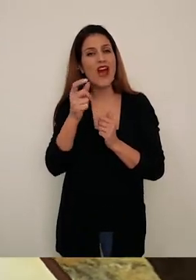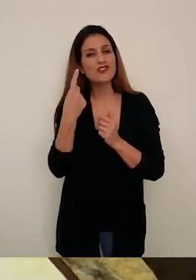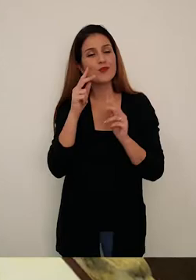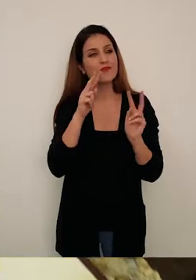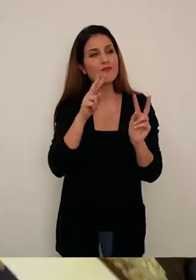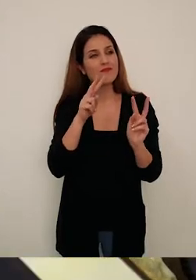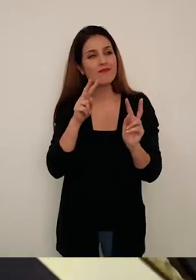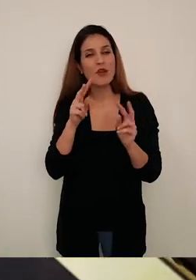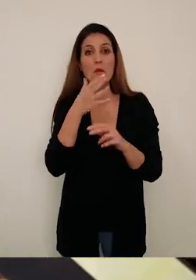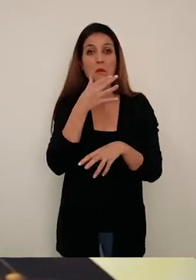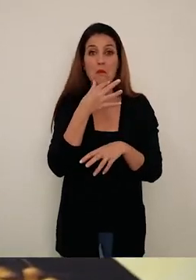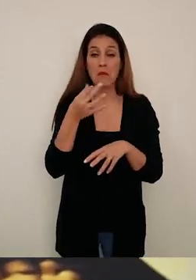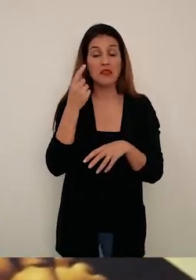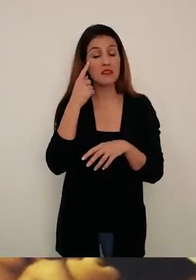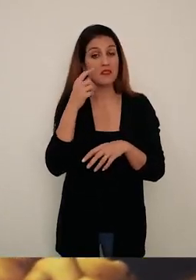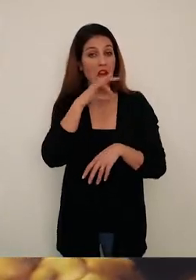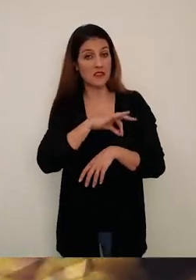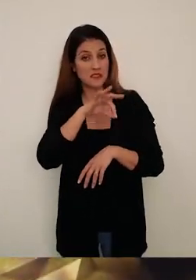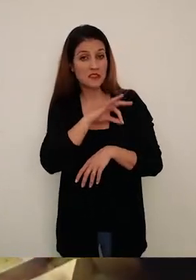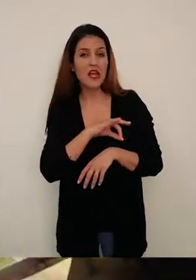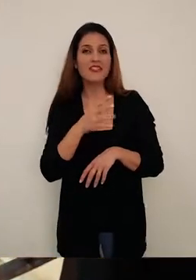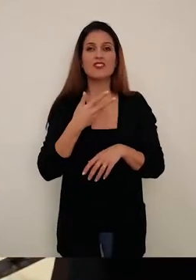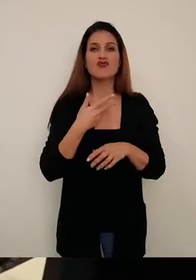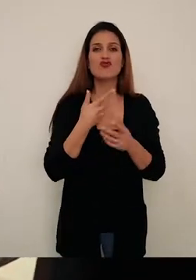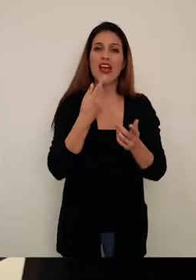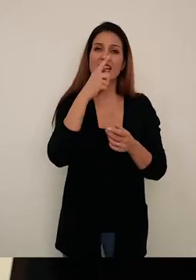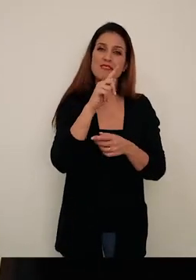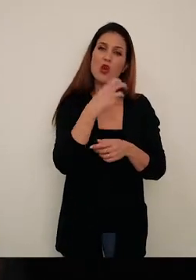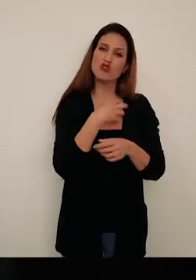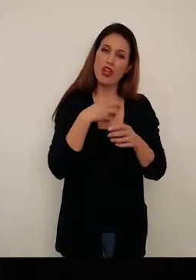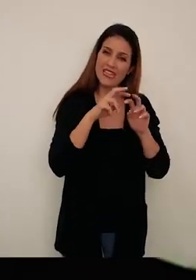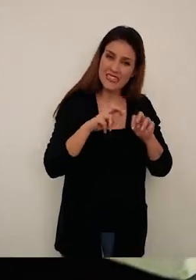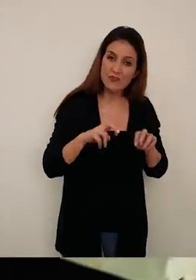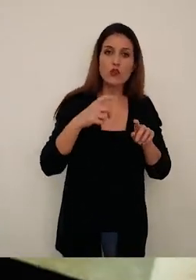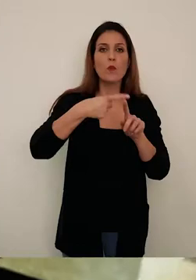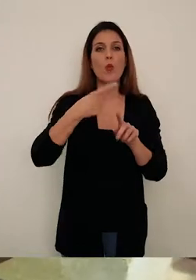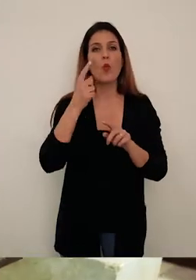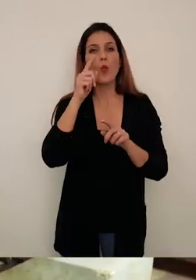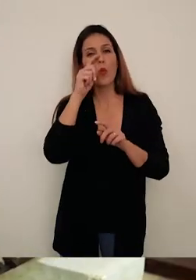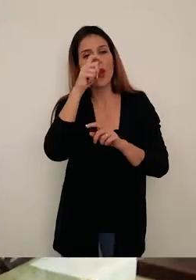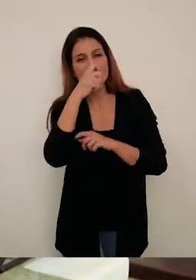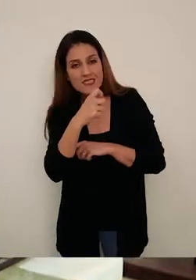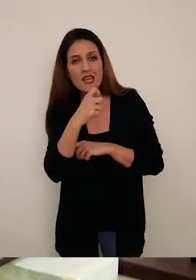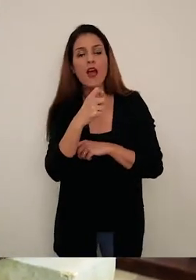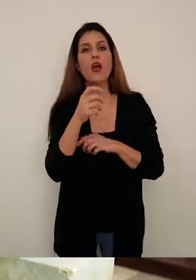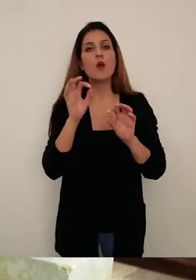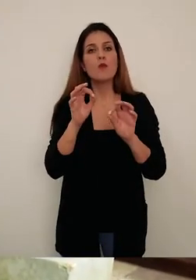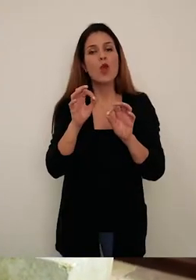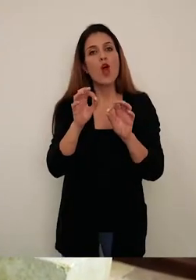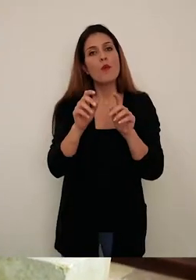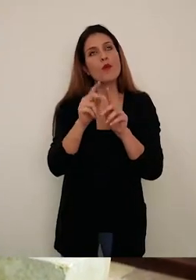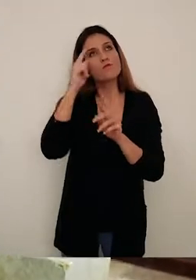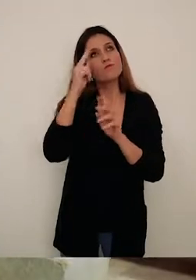Un viaggio sensoriale ed emozionante tra principi fisici, applicazioni belliche, curiosità ed aneddoti di una